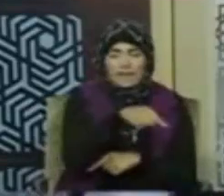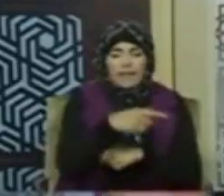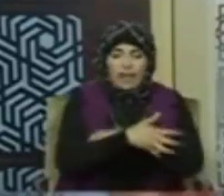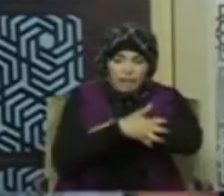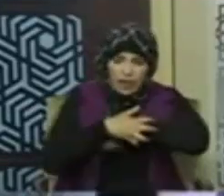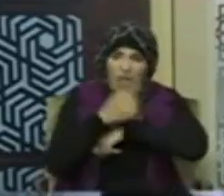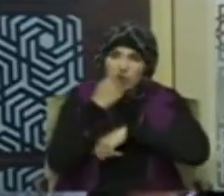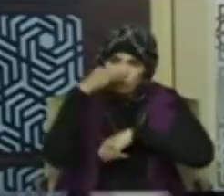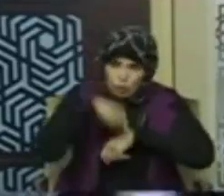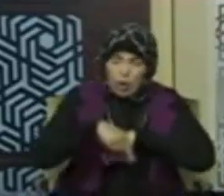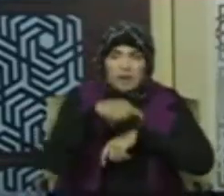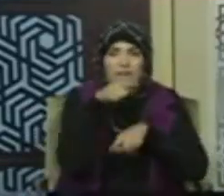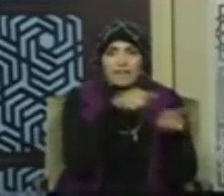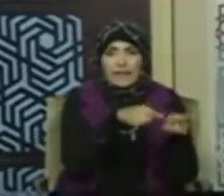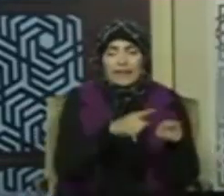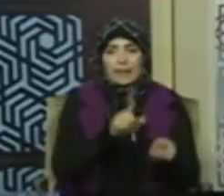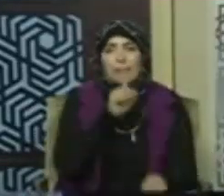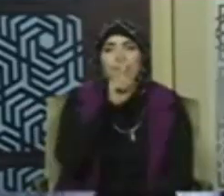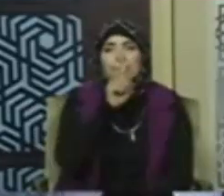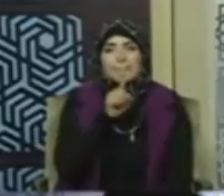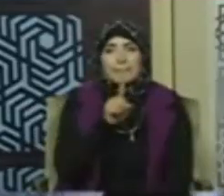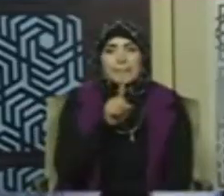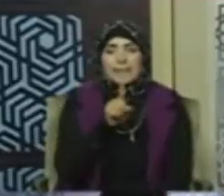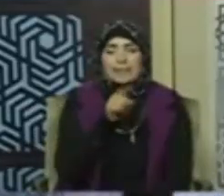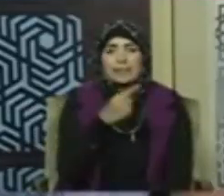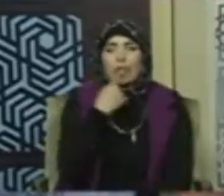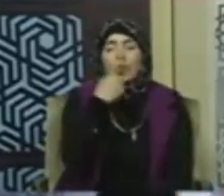الطير أكثرها